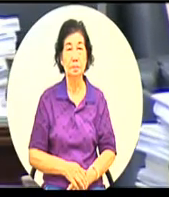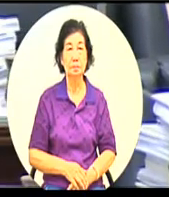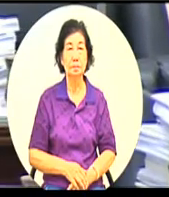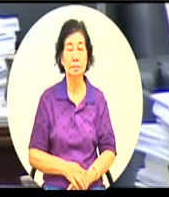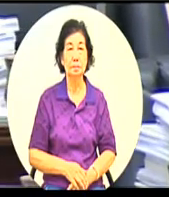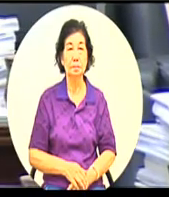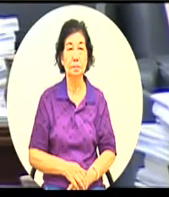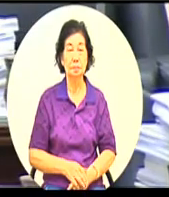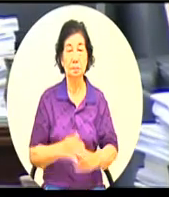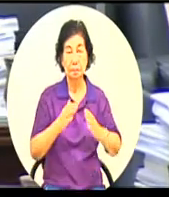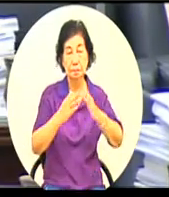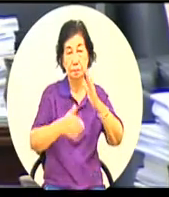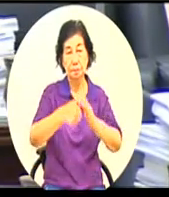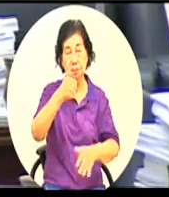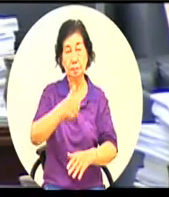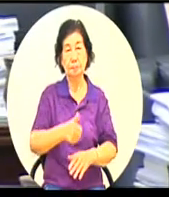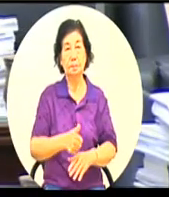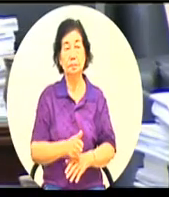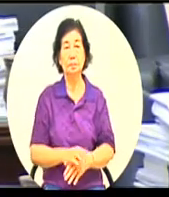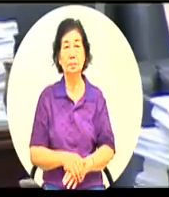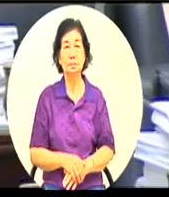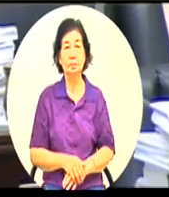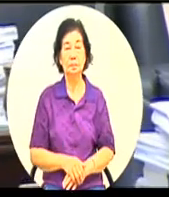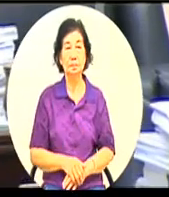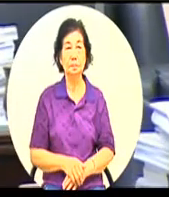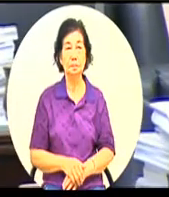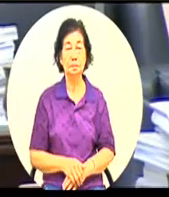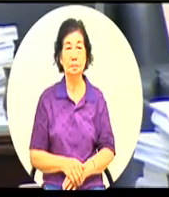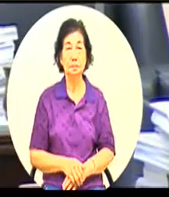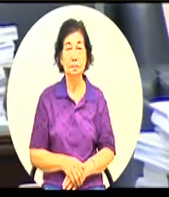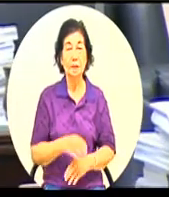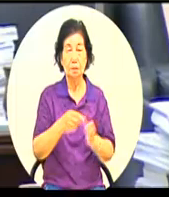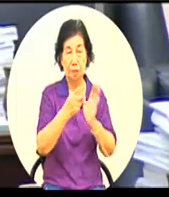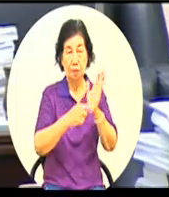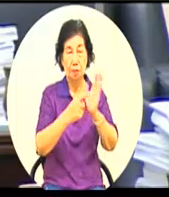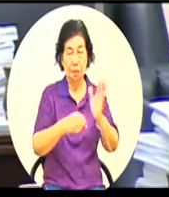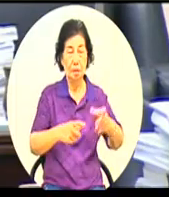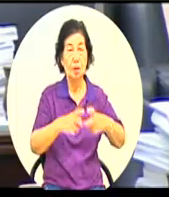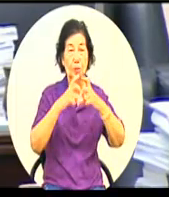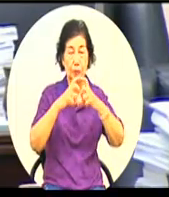来，市长，请你简单答复了吼。